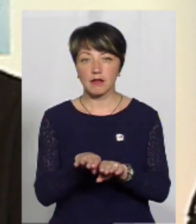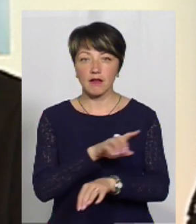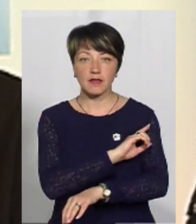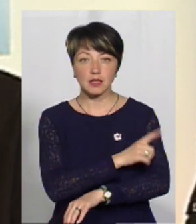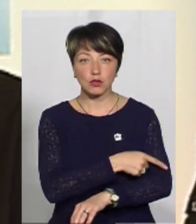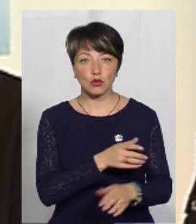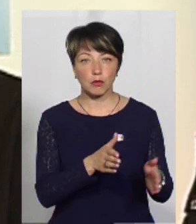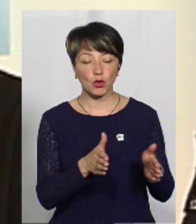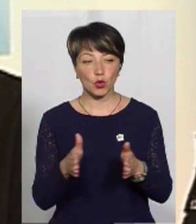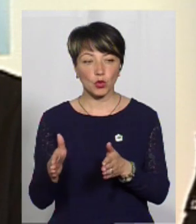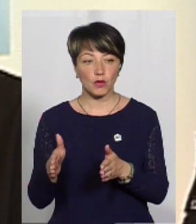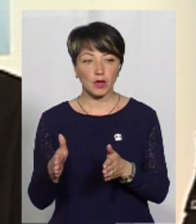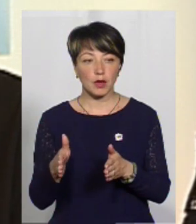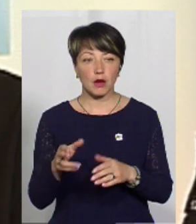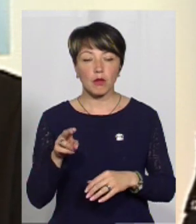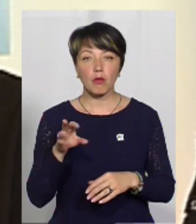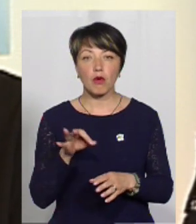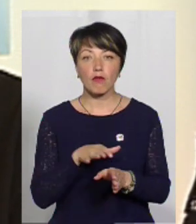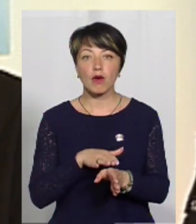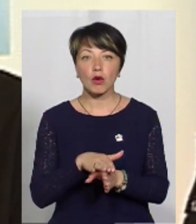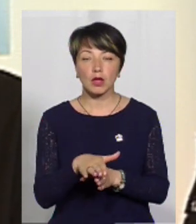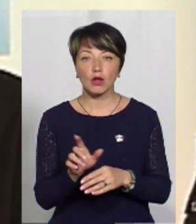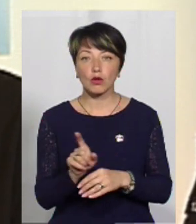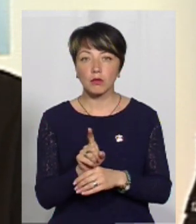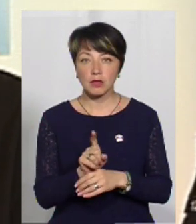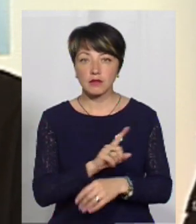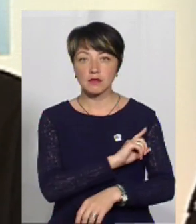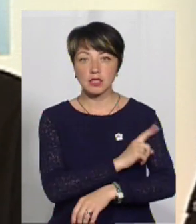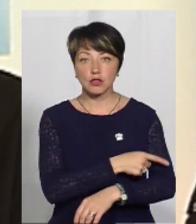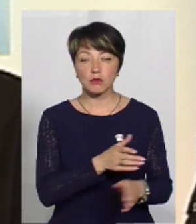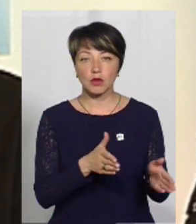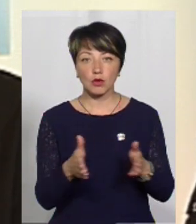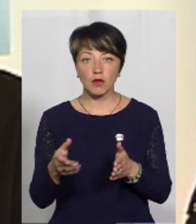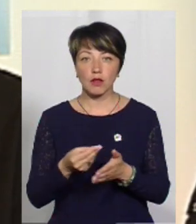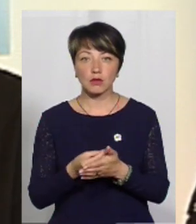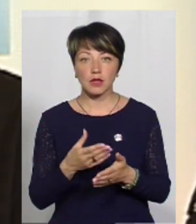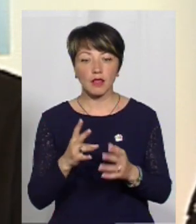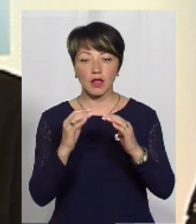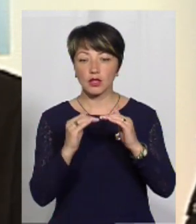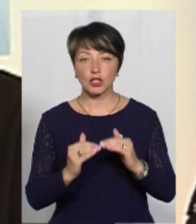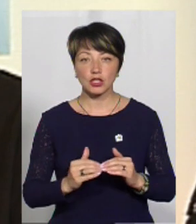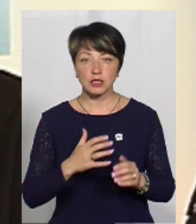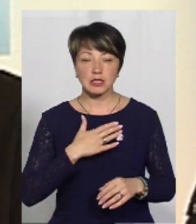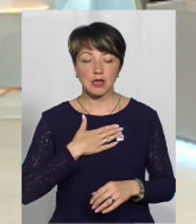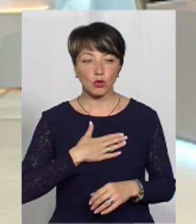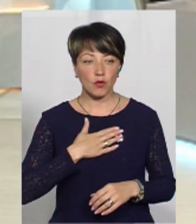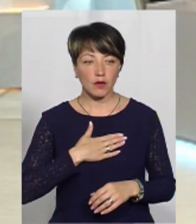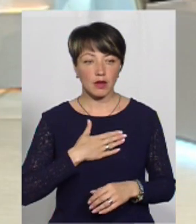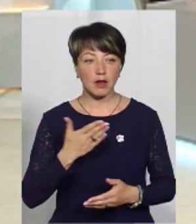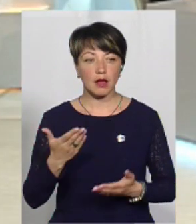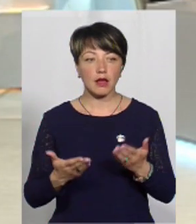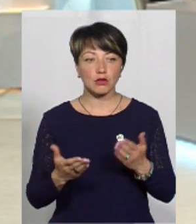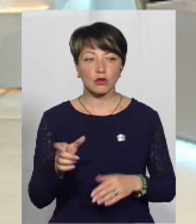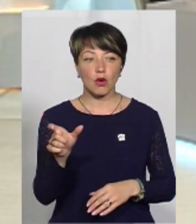підготовки. По виконанню нормативів фізичної підготовки на оцінку не нижче, ніж задовільно. Якщо